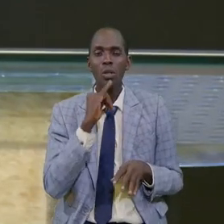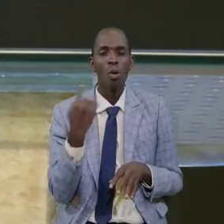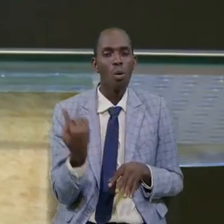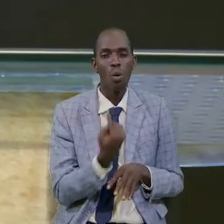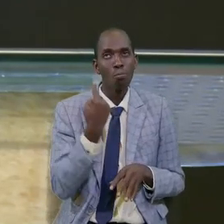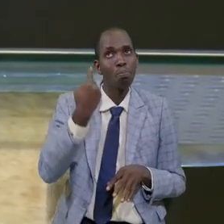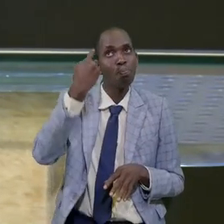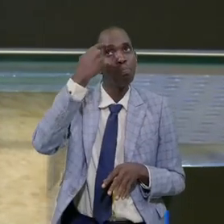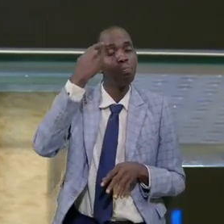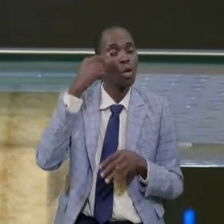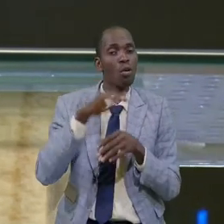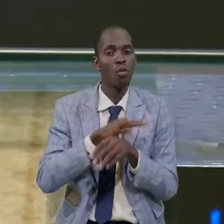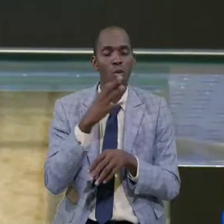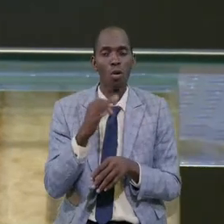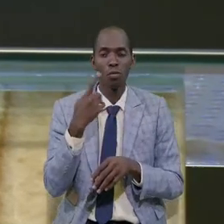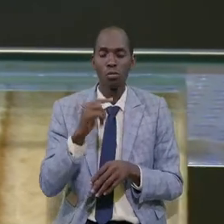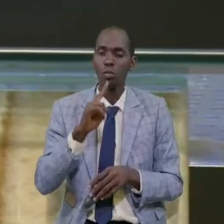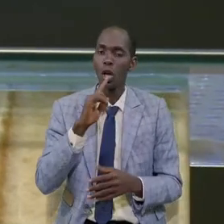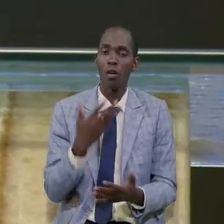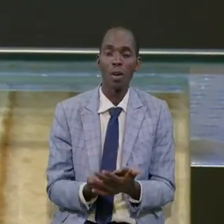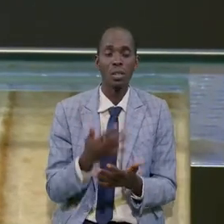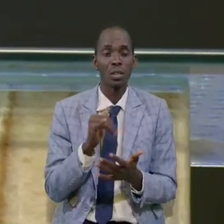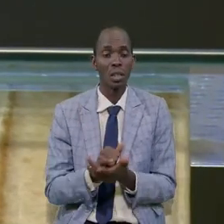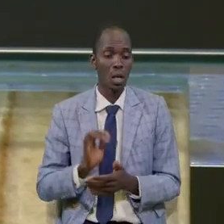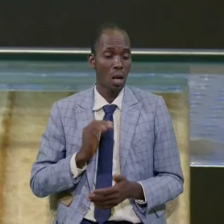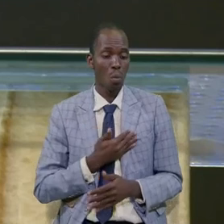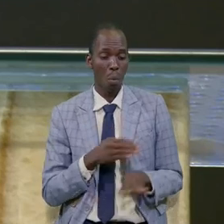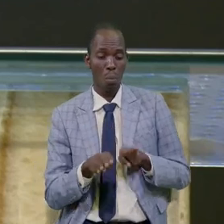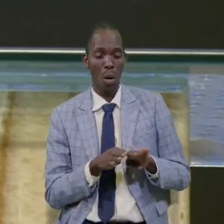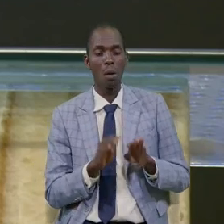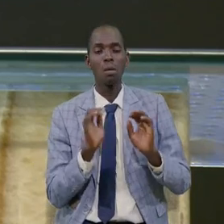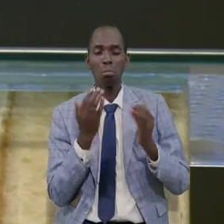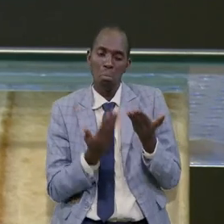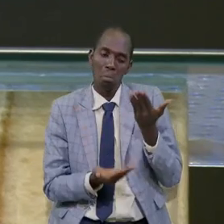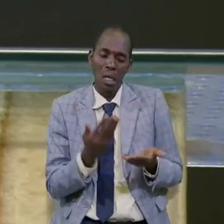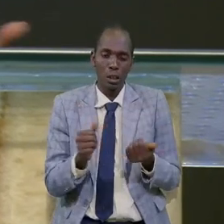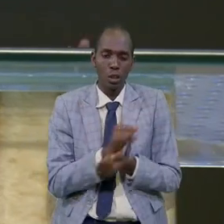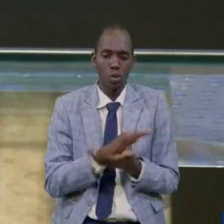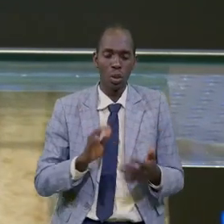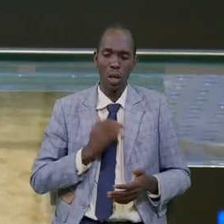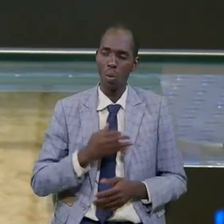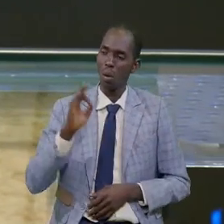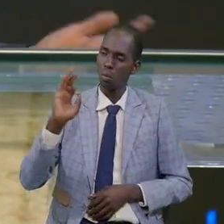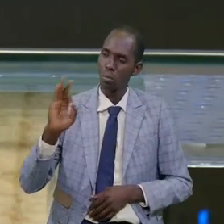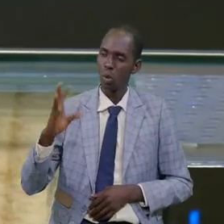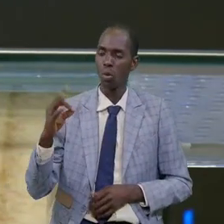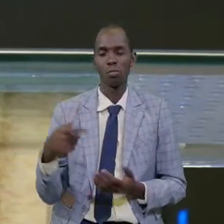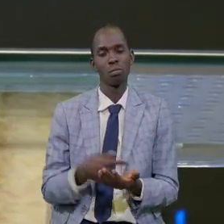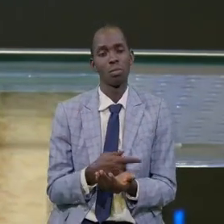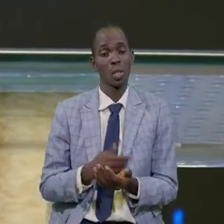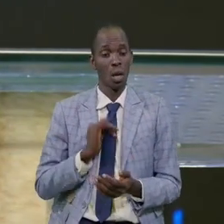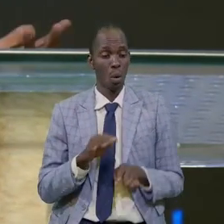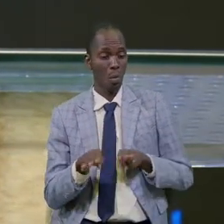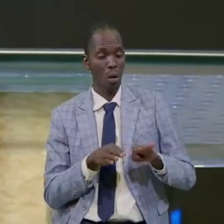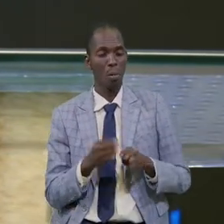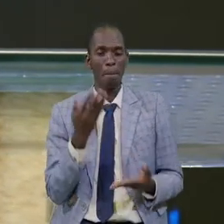alors, doit fonder sur le fait que cela ne détruit pas le message